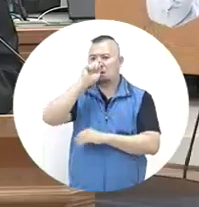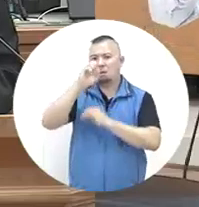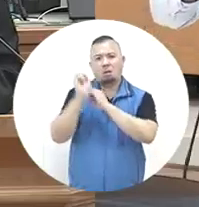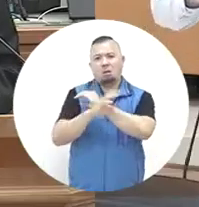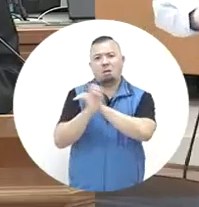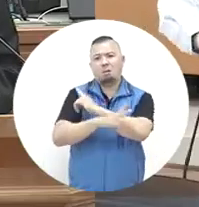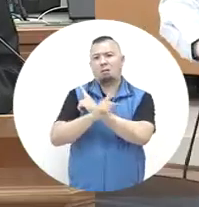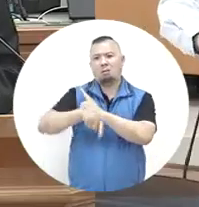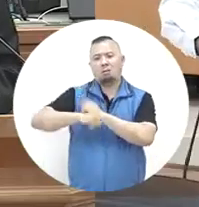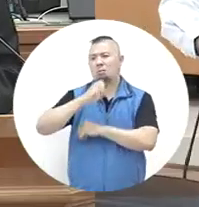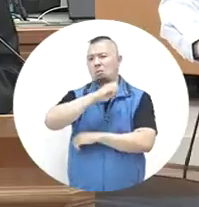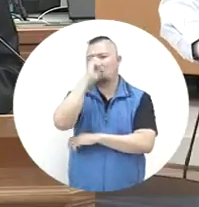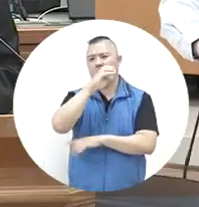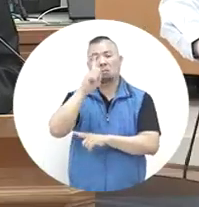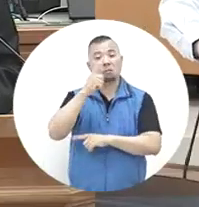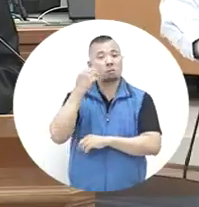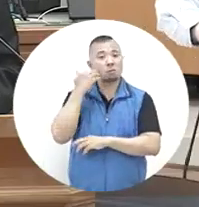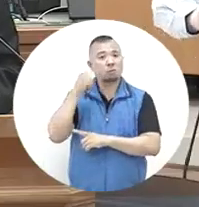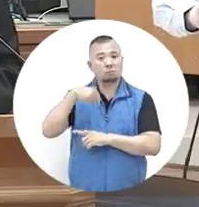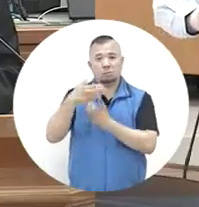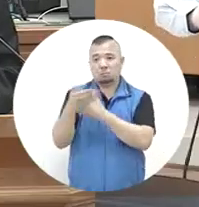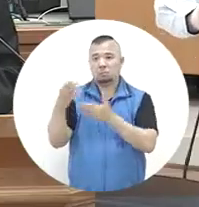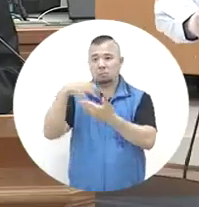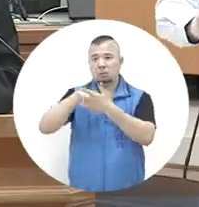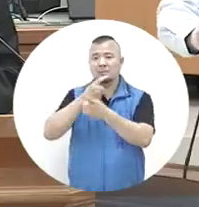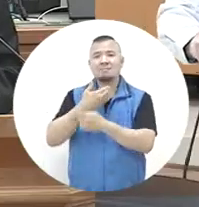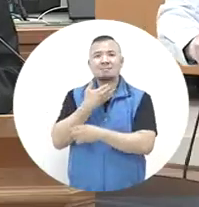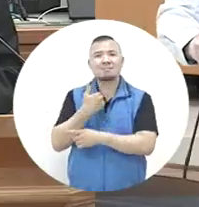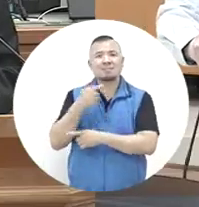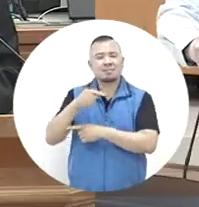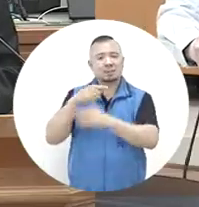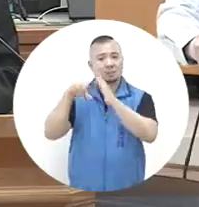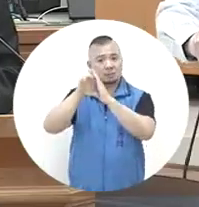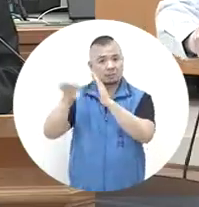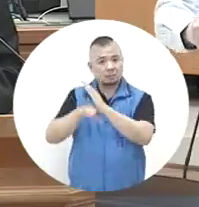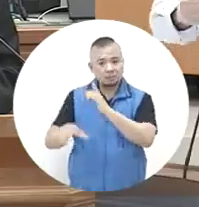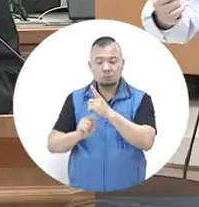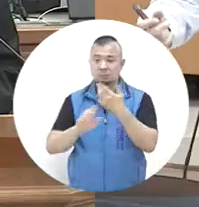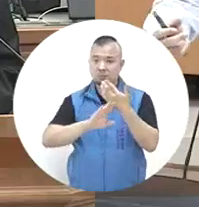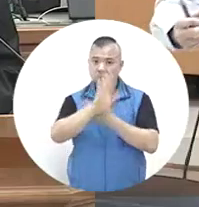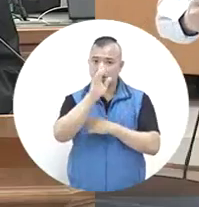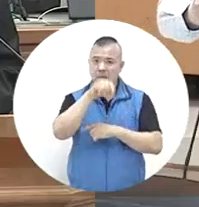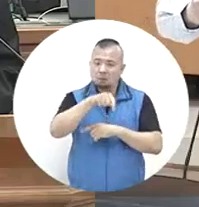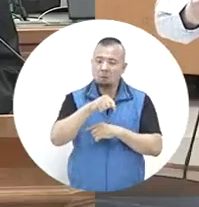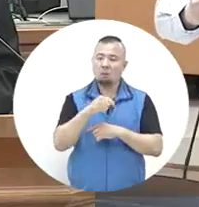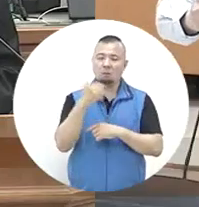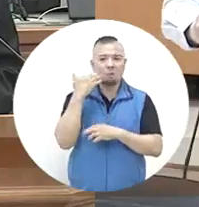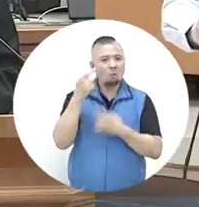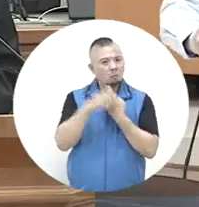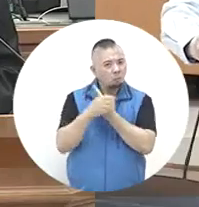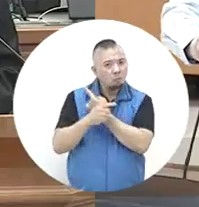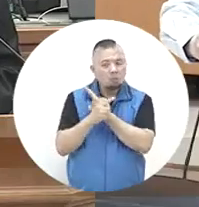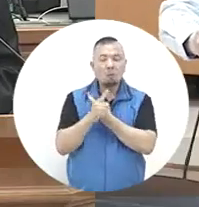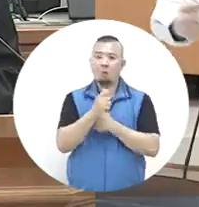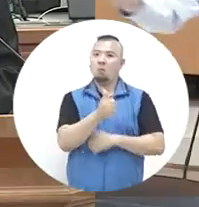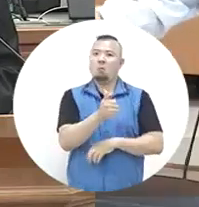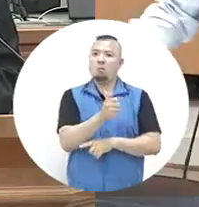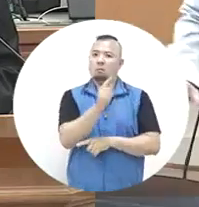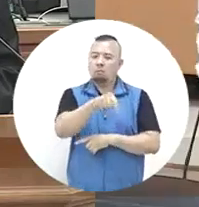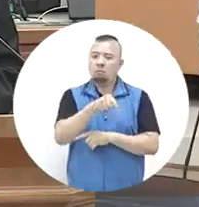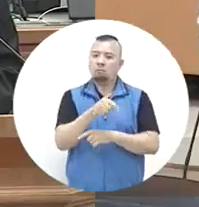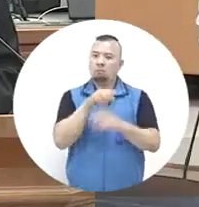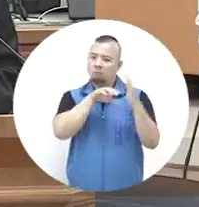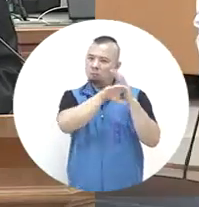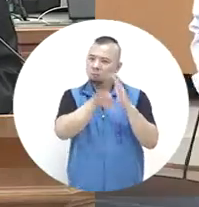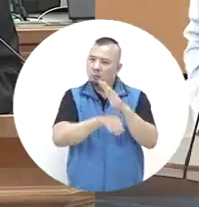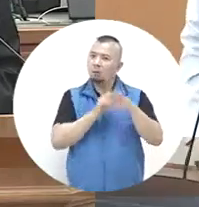个室内干式储存，或者是有其他更好、更安全的方法。哦啊，我们专家学者觉得说，哎，这个可以。那市长愿不